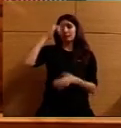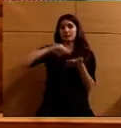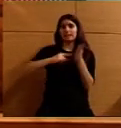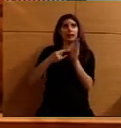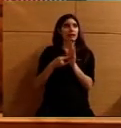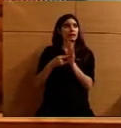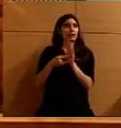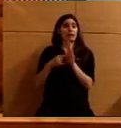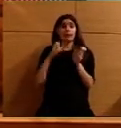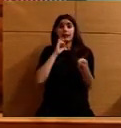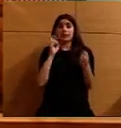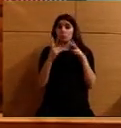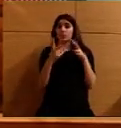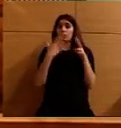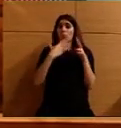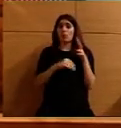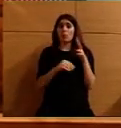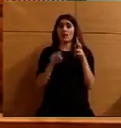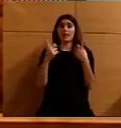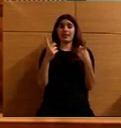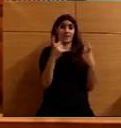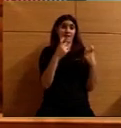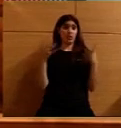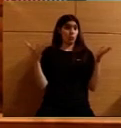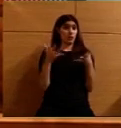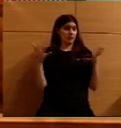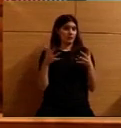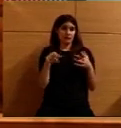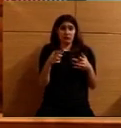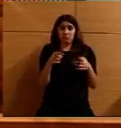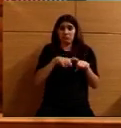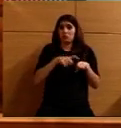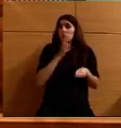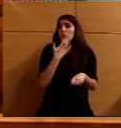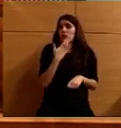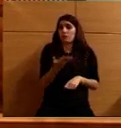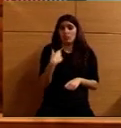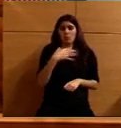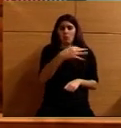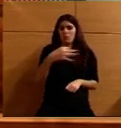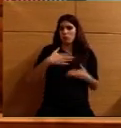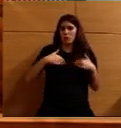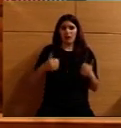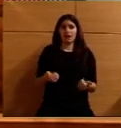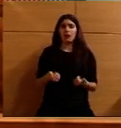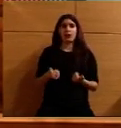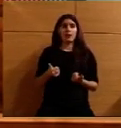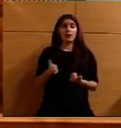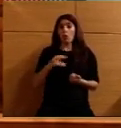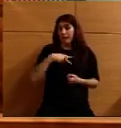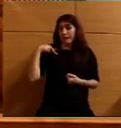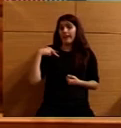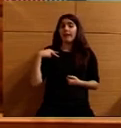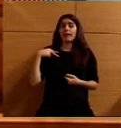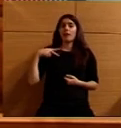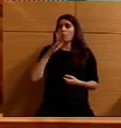la possibilitat de donar resposta a necessitats urgents de qualsevol població o en